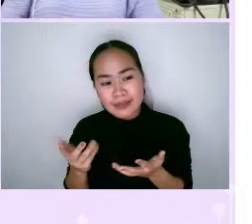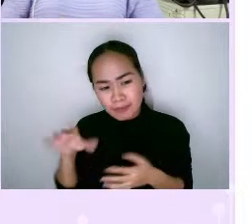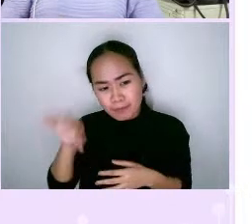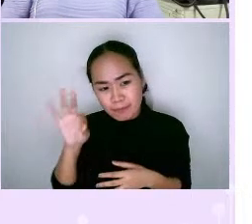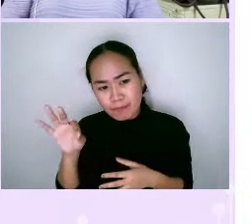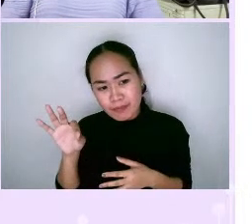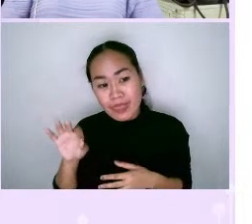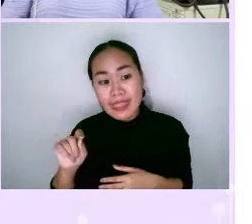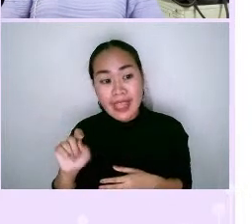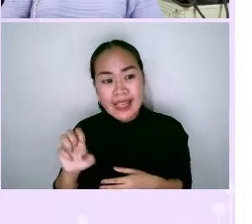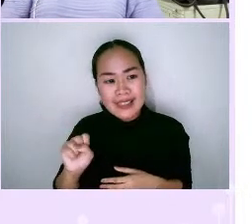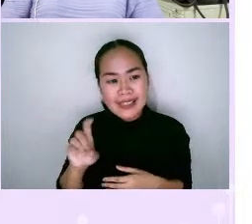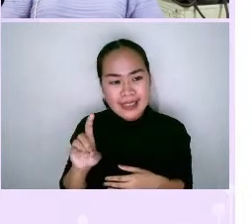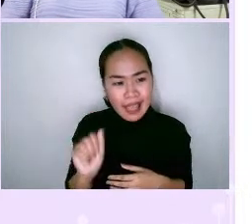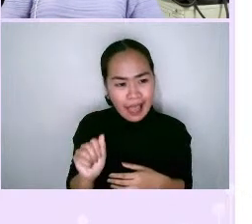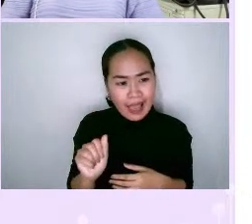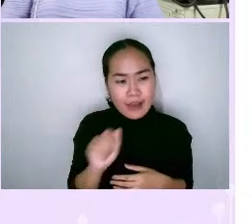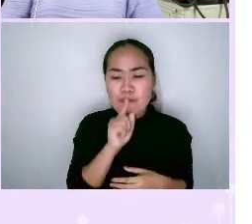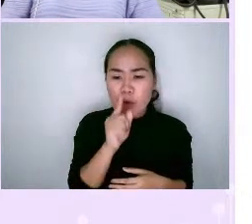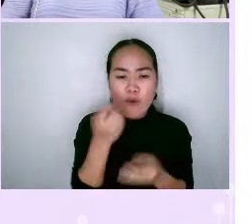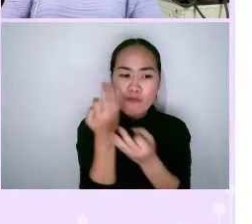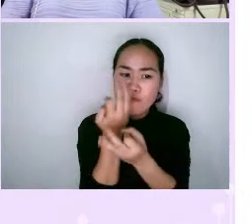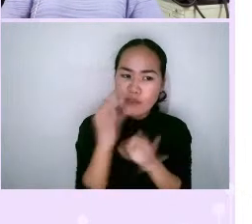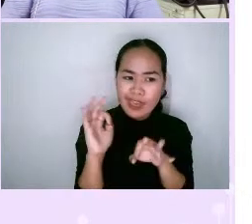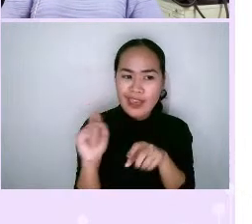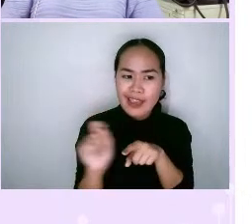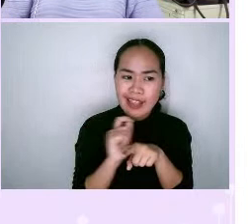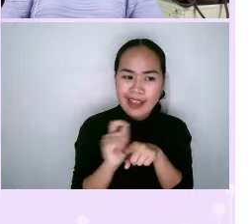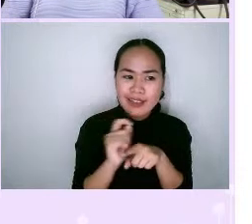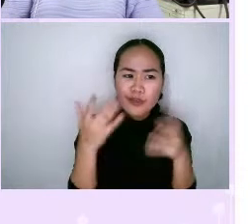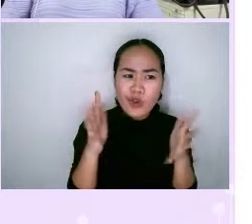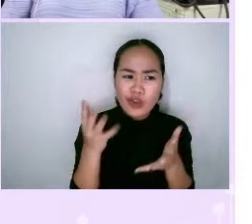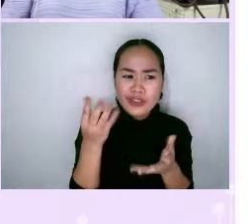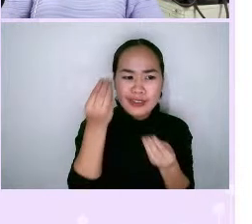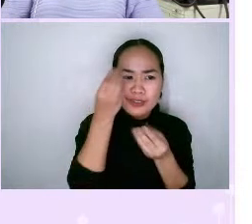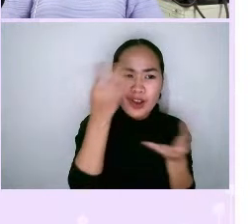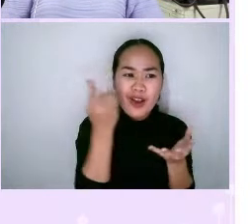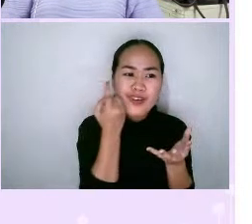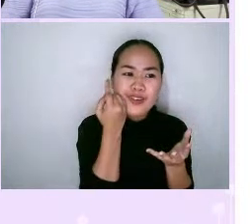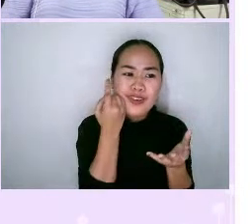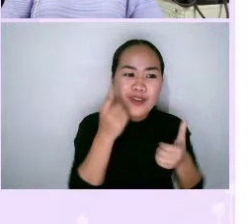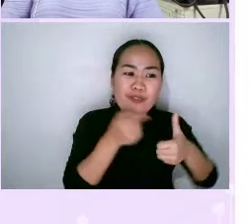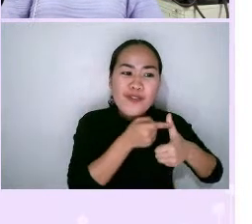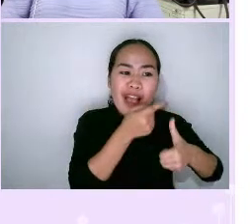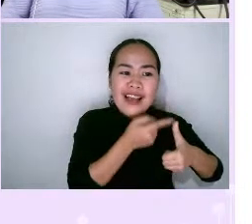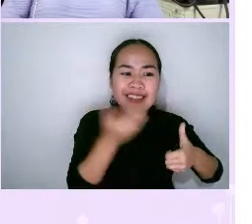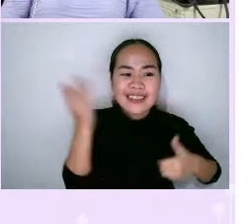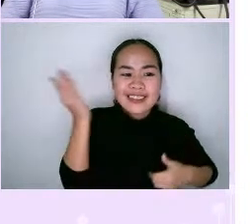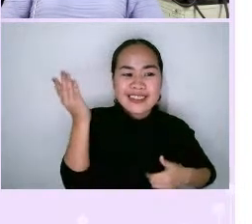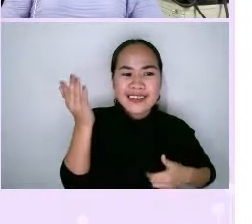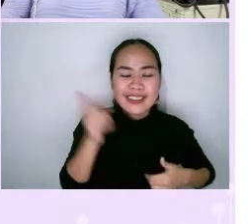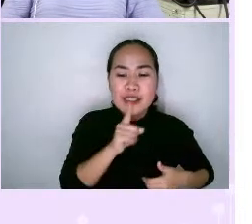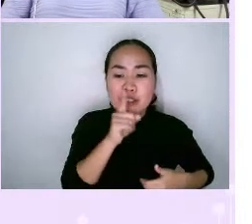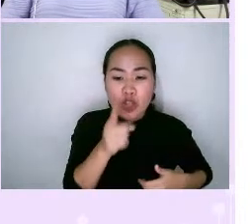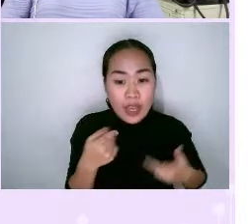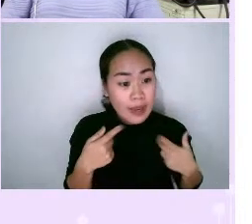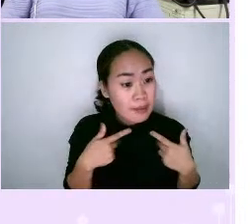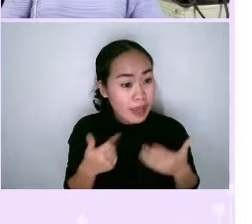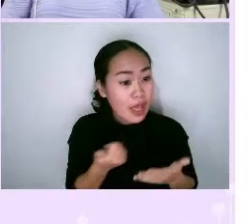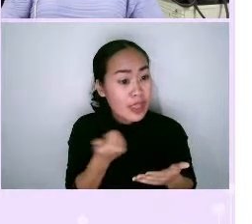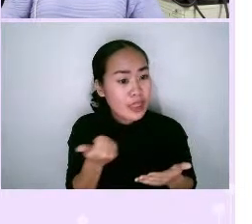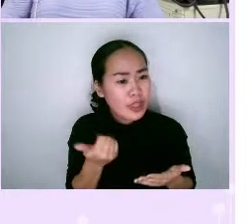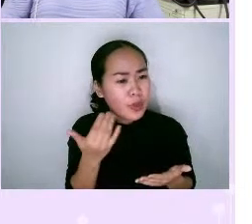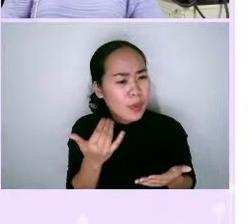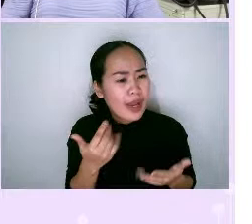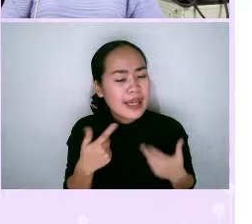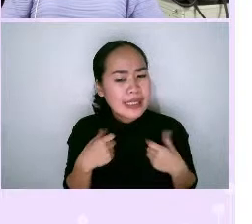kay TESDA. So ito po ay mga free trainings. Kanina nabanggit po ito ng ating naunang speaker. Meron din po tayo mga